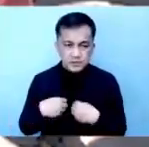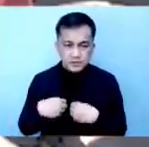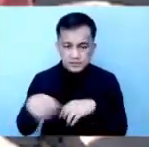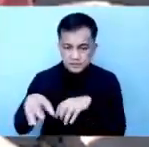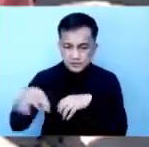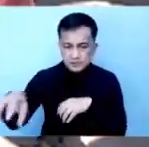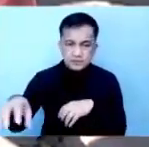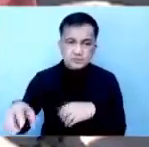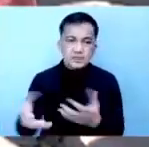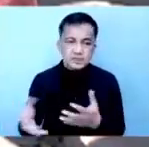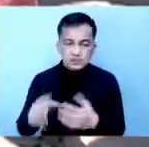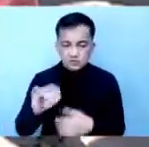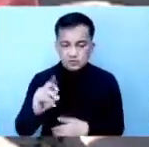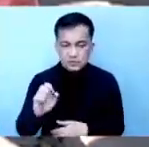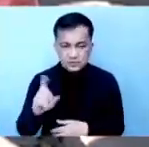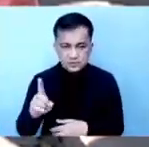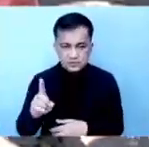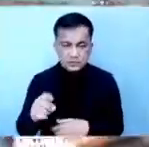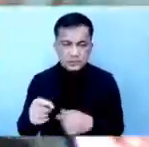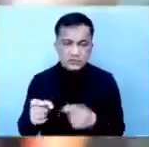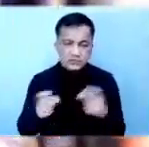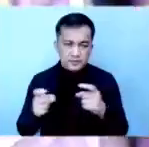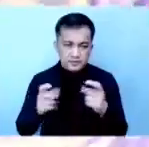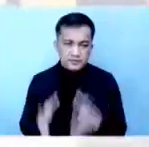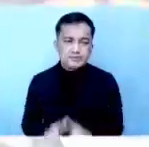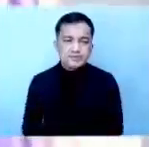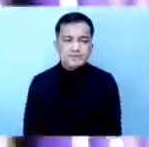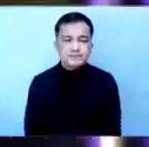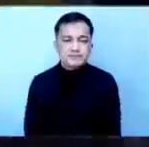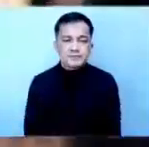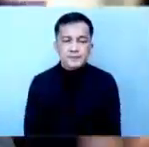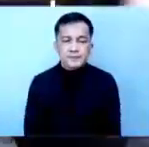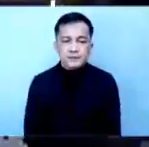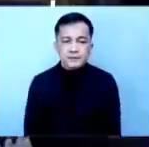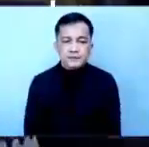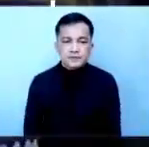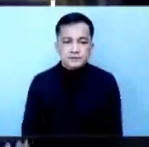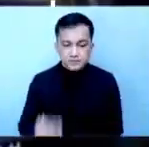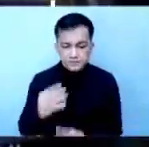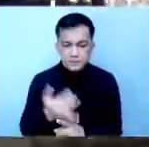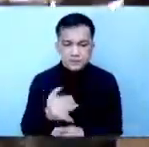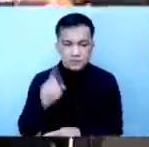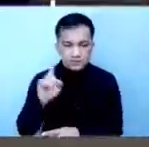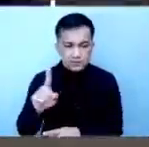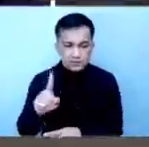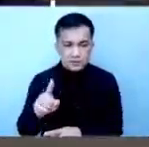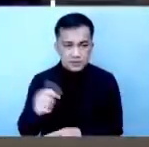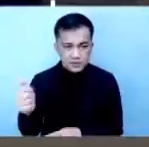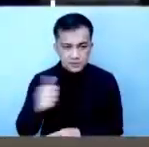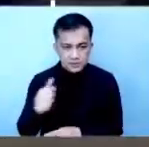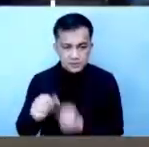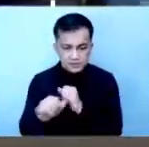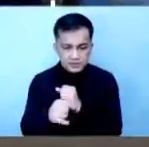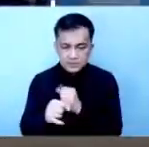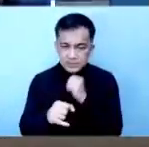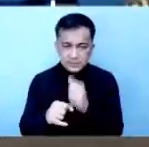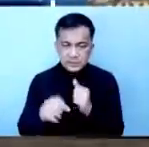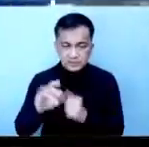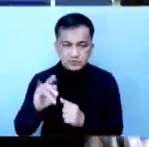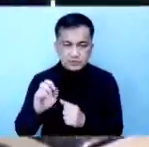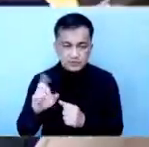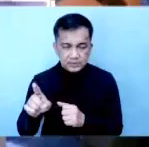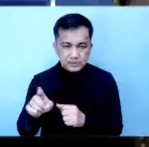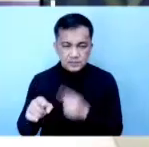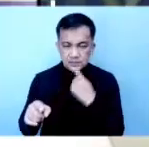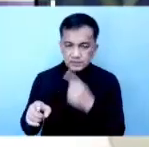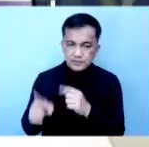kung saan consolidated ang mga operator. Pagsapit ng Mayo 1, ang mga babiyahing jeepney na hindi consolidated,